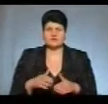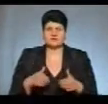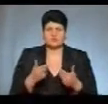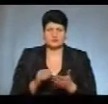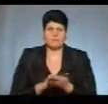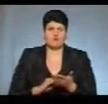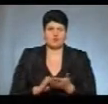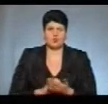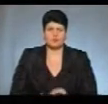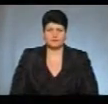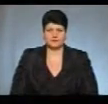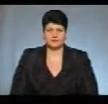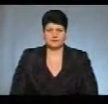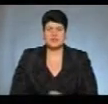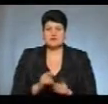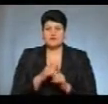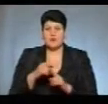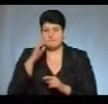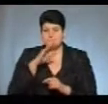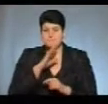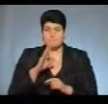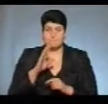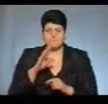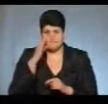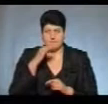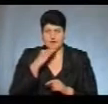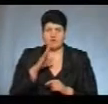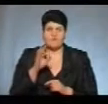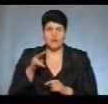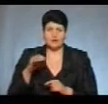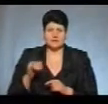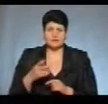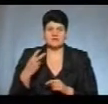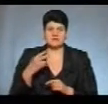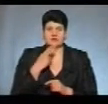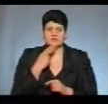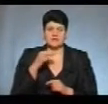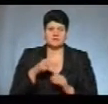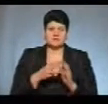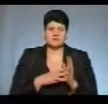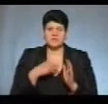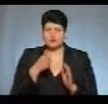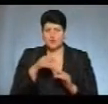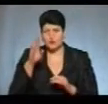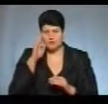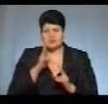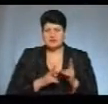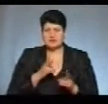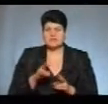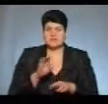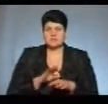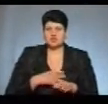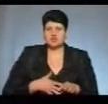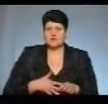повторно. За словами батька Романа Кулака Володимира, 20 червня 2017 року хлопчик скаржився на біль у